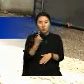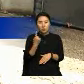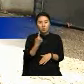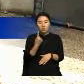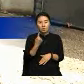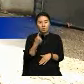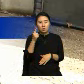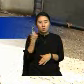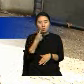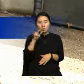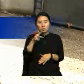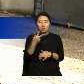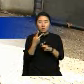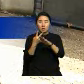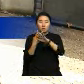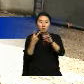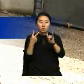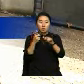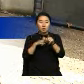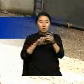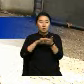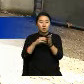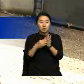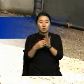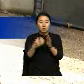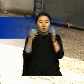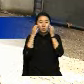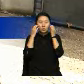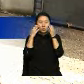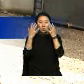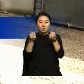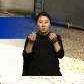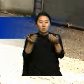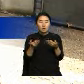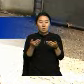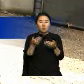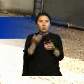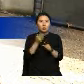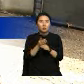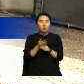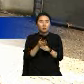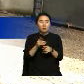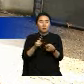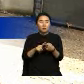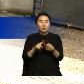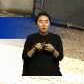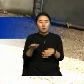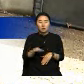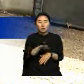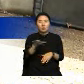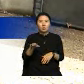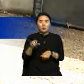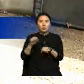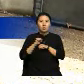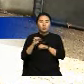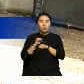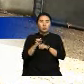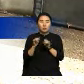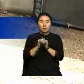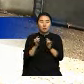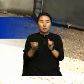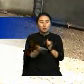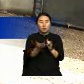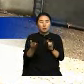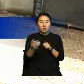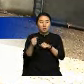한 1,000명, 1,200명 정도 이상의 군 장병들이 고생을 많이 하고 있습니다. 이 점에 대해서 우리 국군 장병